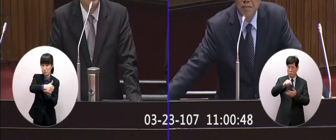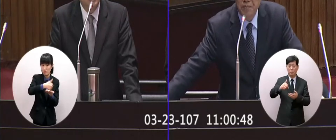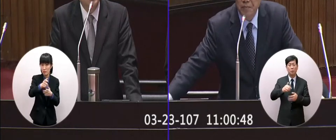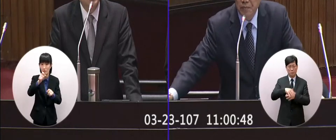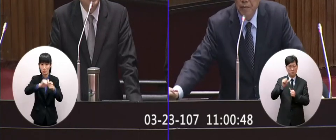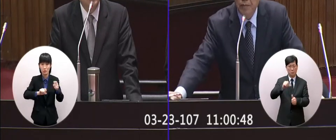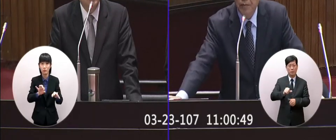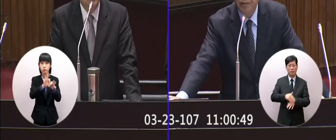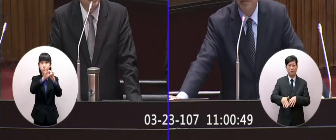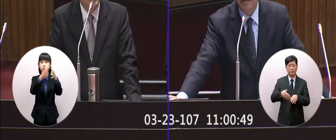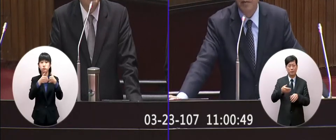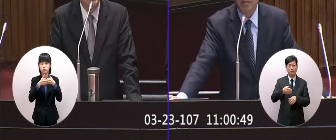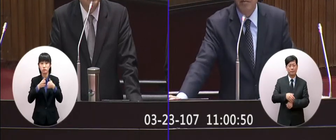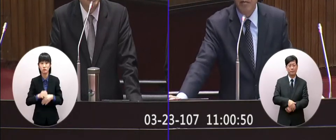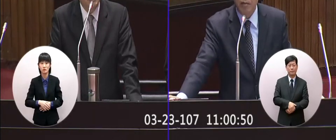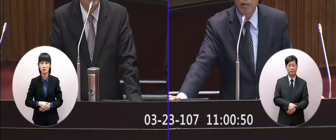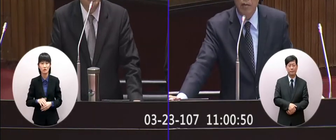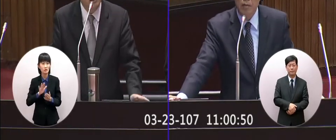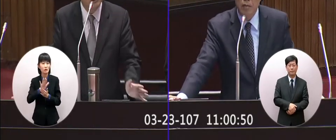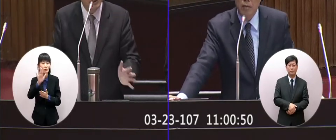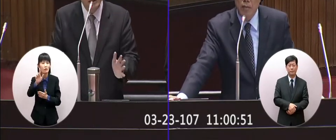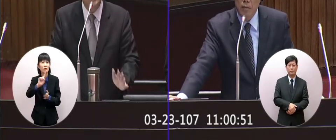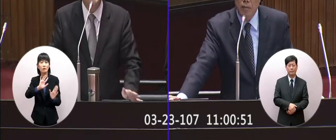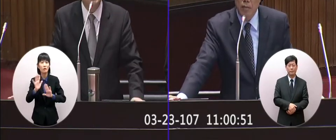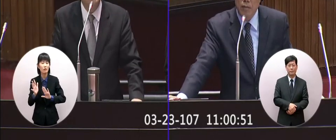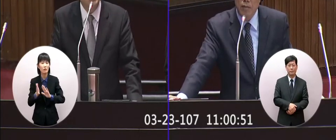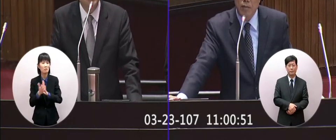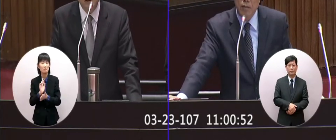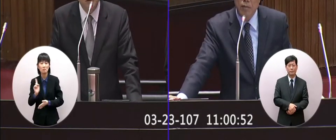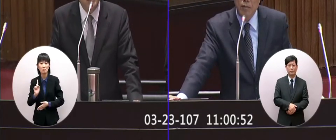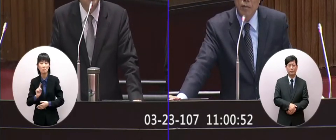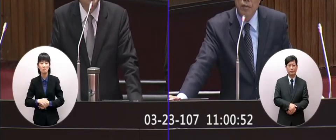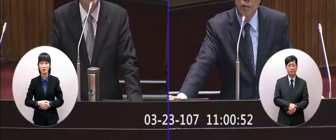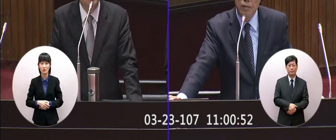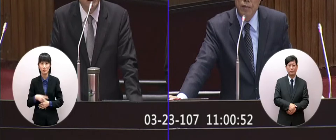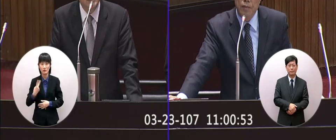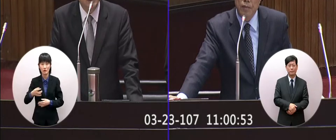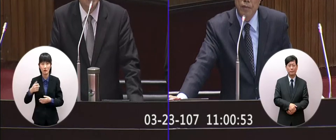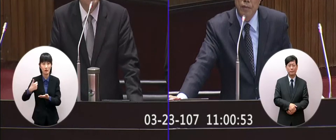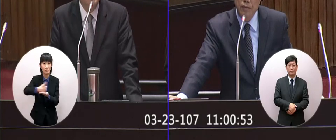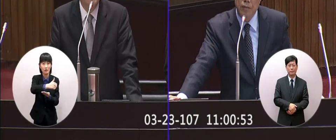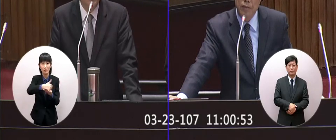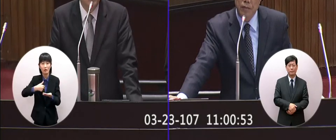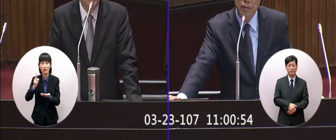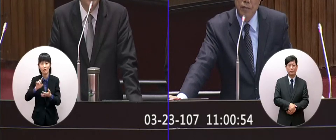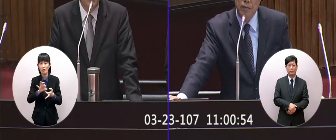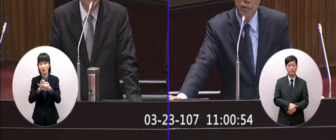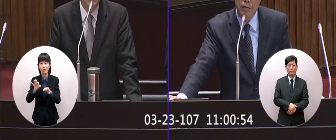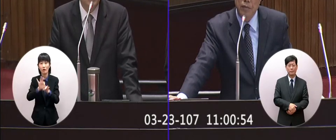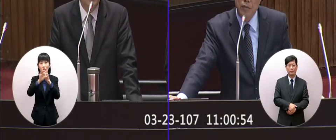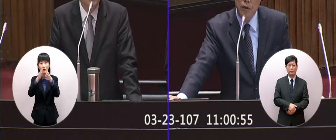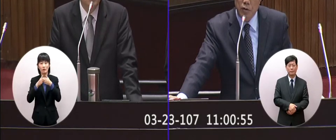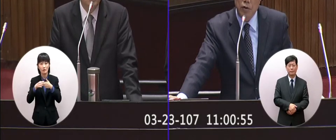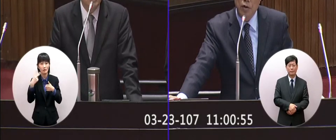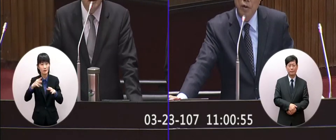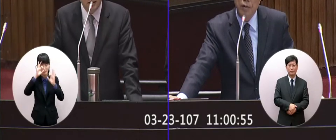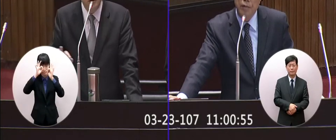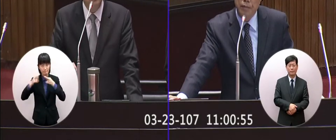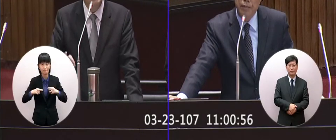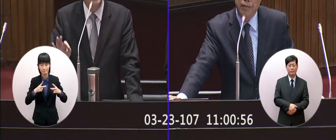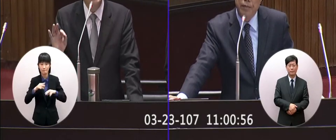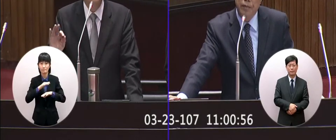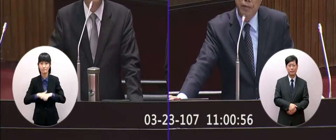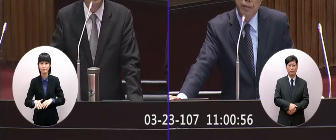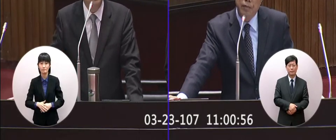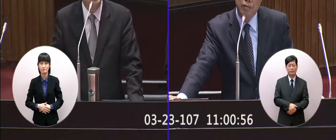是 啊，所以呢，未来会怎么样？啊、然后哪几类的商品都要持续观察，然后检讨因应。所以这个